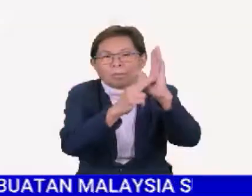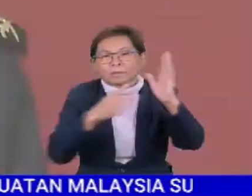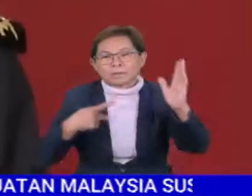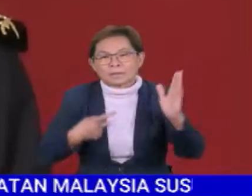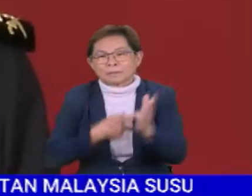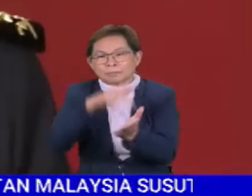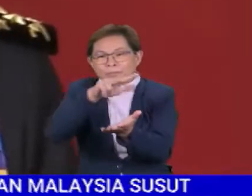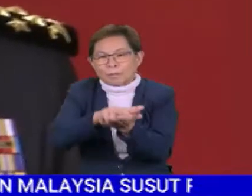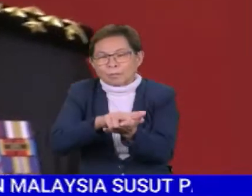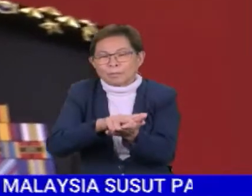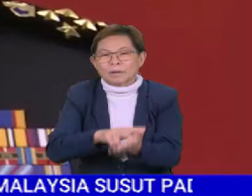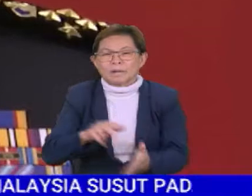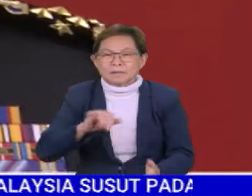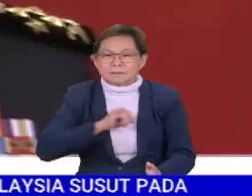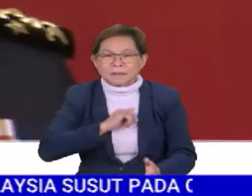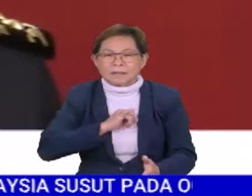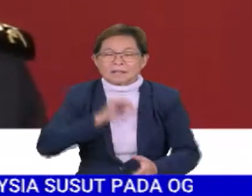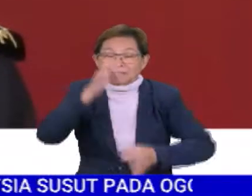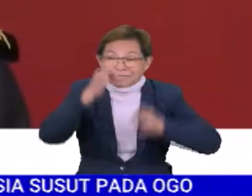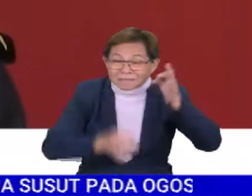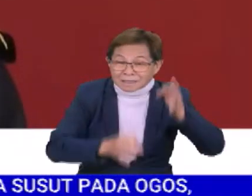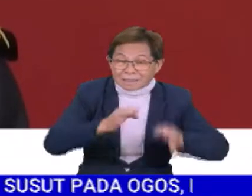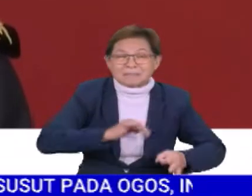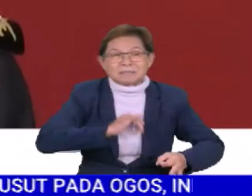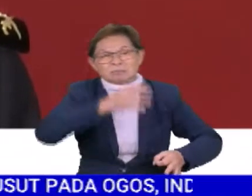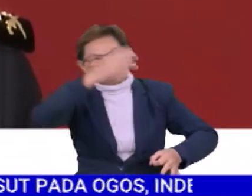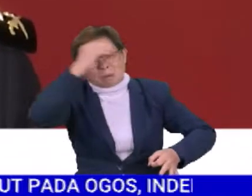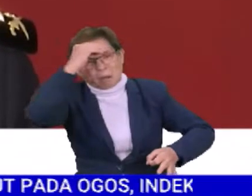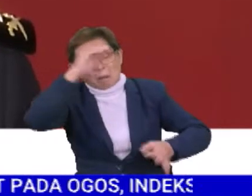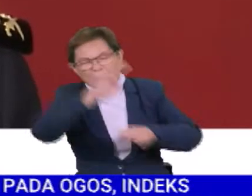tetapkan. Tetapi sekiranya kita dapati peniaga-peniaga ini sengaja